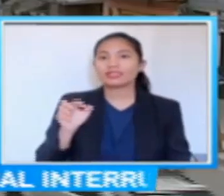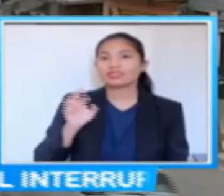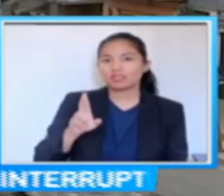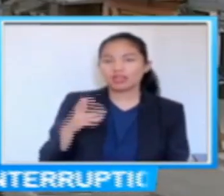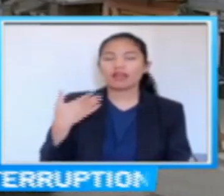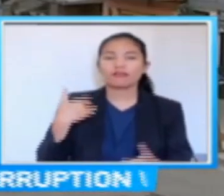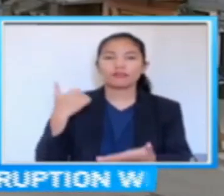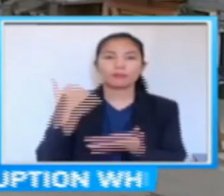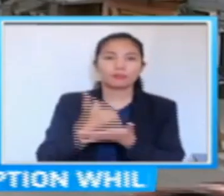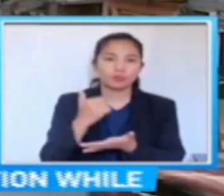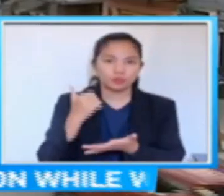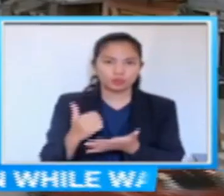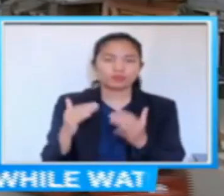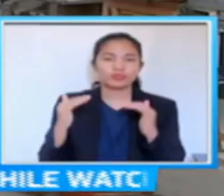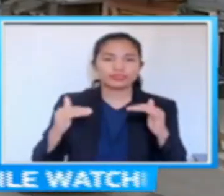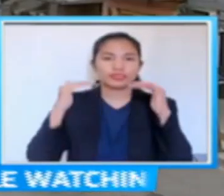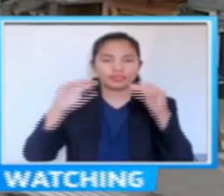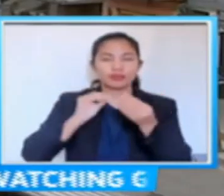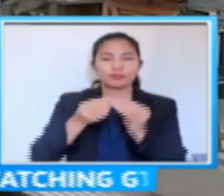January 15 din.